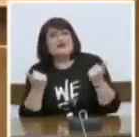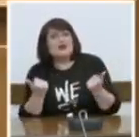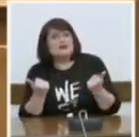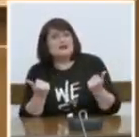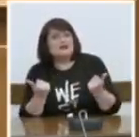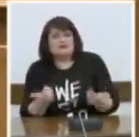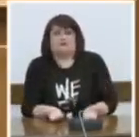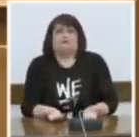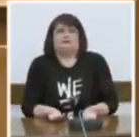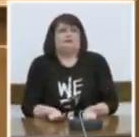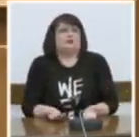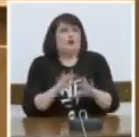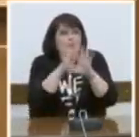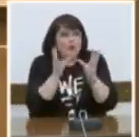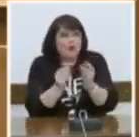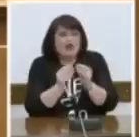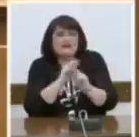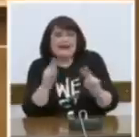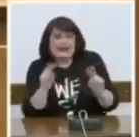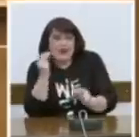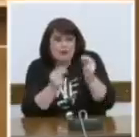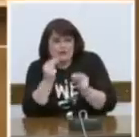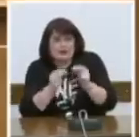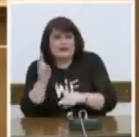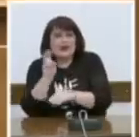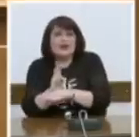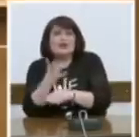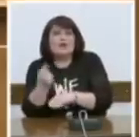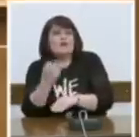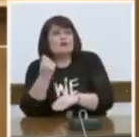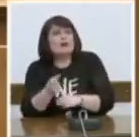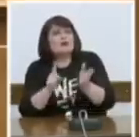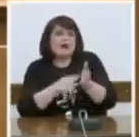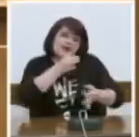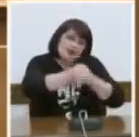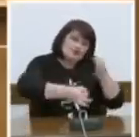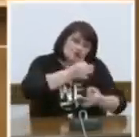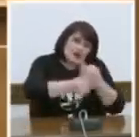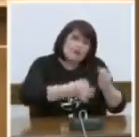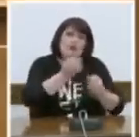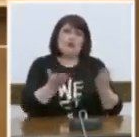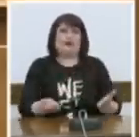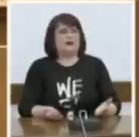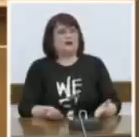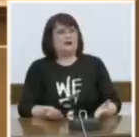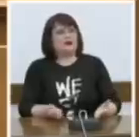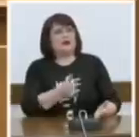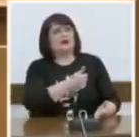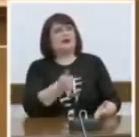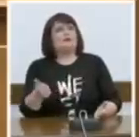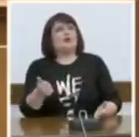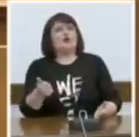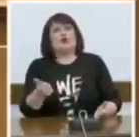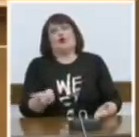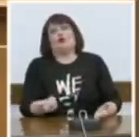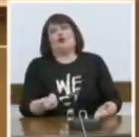ενστάσεις. Αυτά είναι ξεκάθαρα προβλήματα τα οποία υπάρχουν και οφείλουμε να στα επισημάνουμε. Δεν μπορείτε να βάλετε έναν επίδεσμο πάνω σε ένα ανοιχτό τραύμα